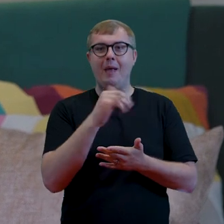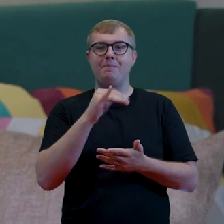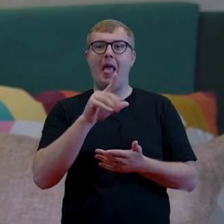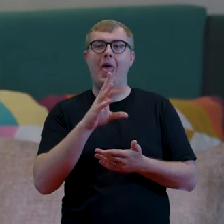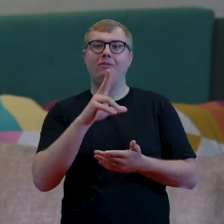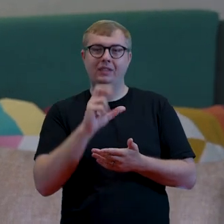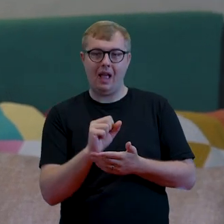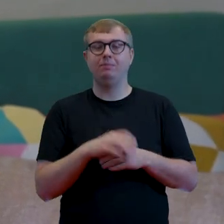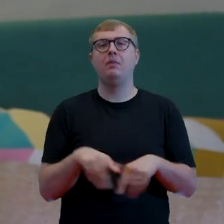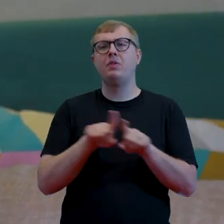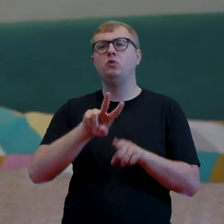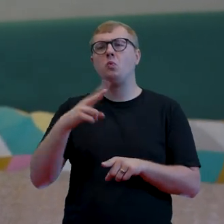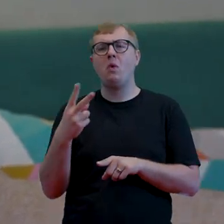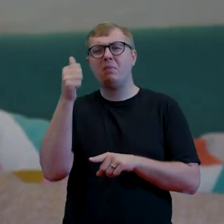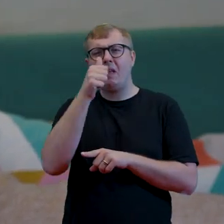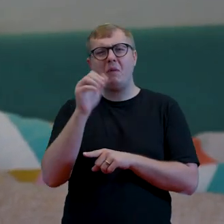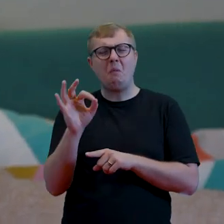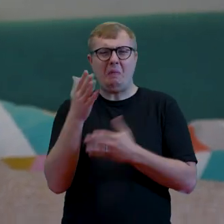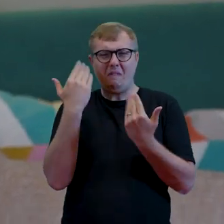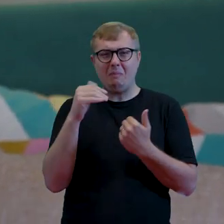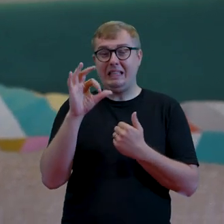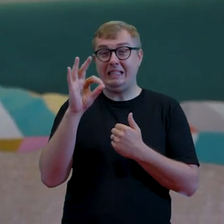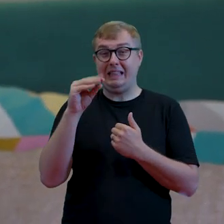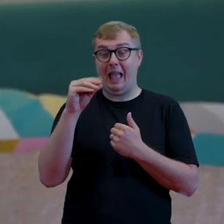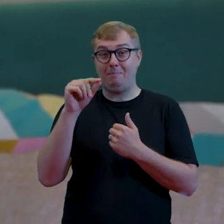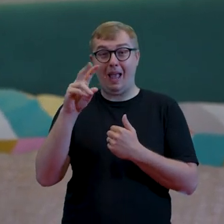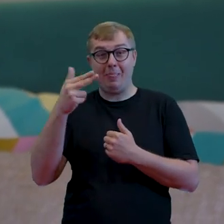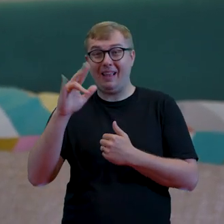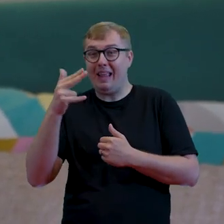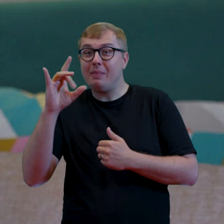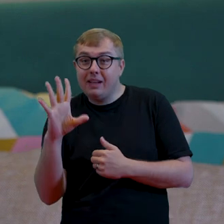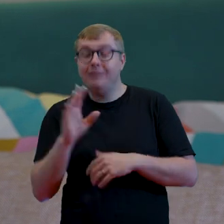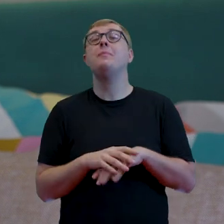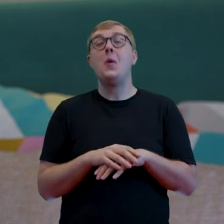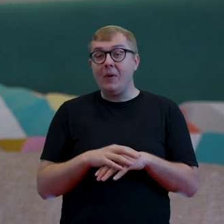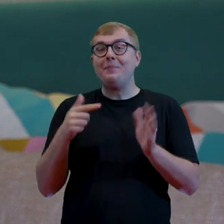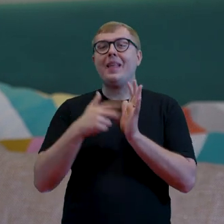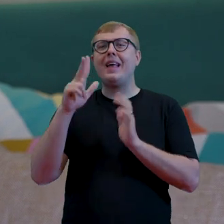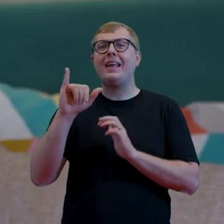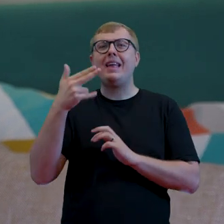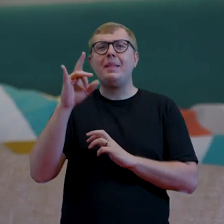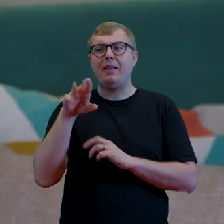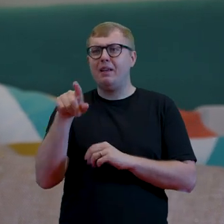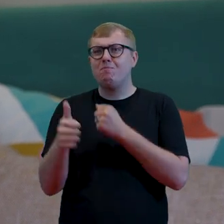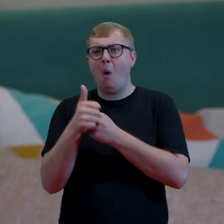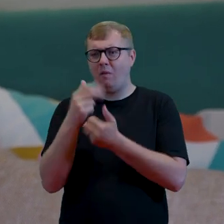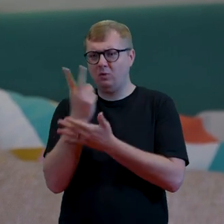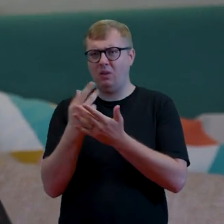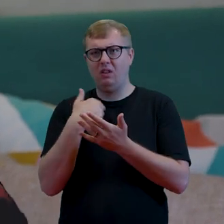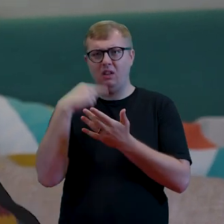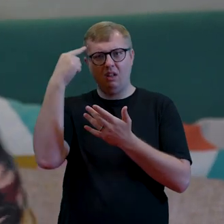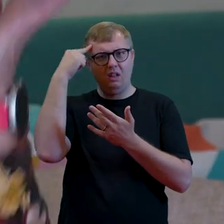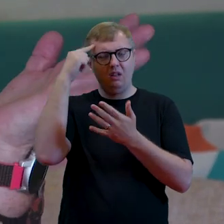i mam z takiego nie wiem to się mówi Stephena Kinga stepy steppena Kinga No to King jest z kolei on